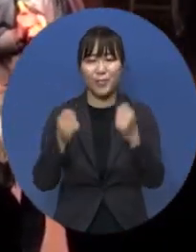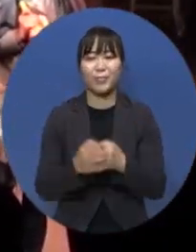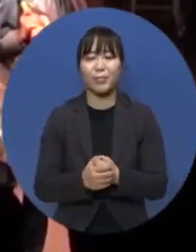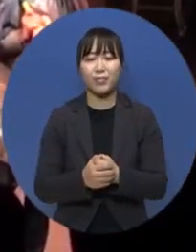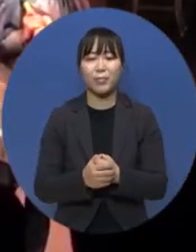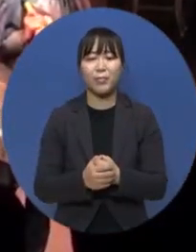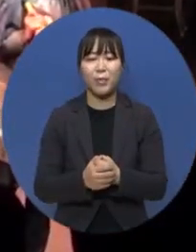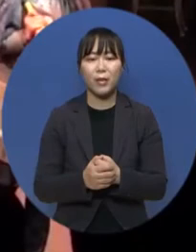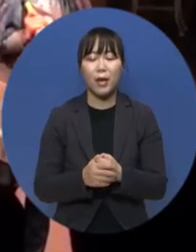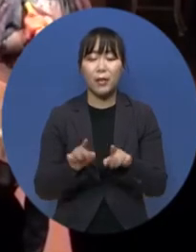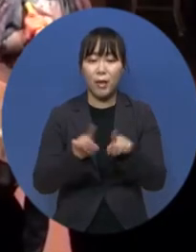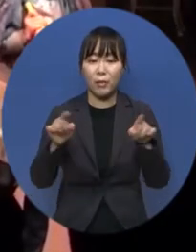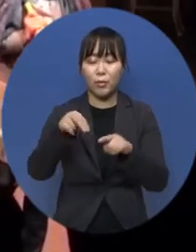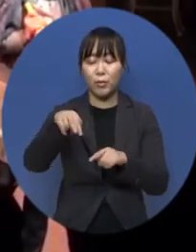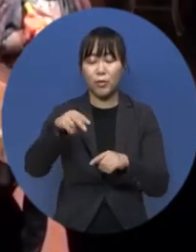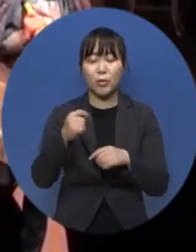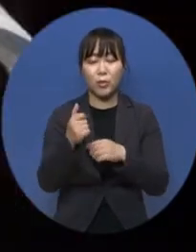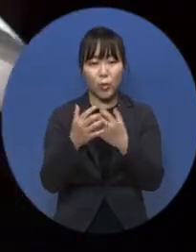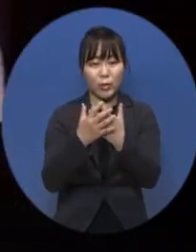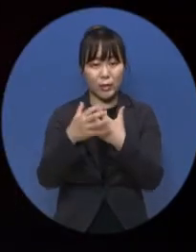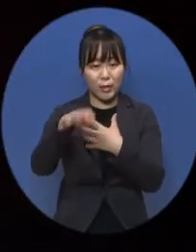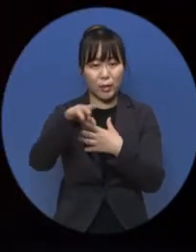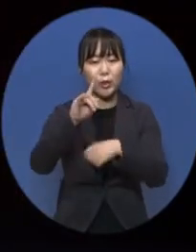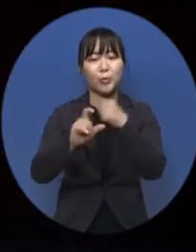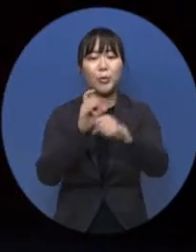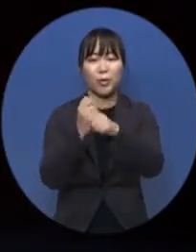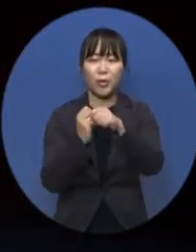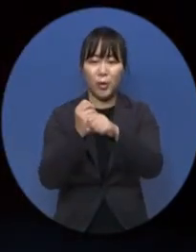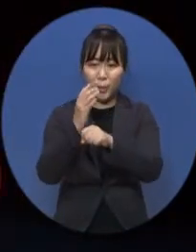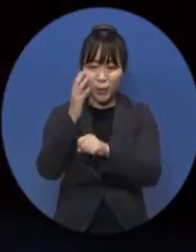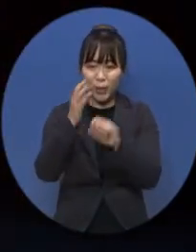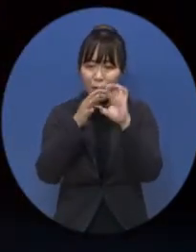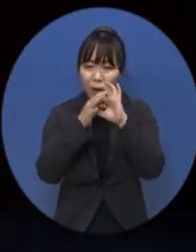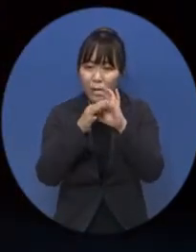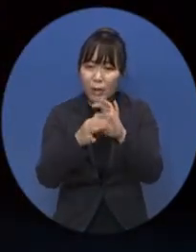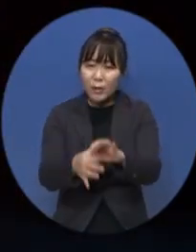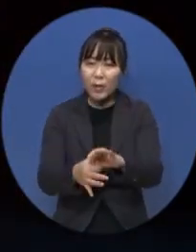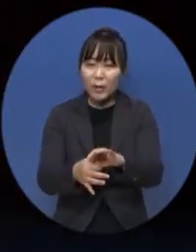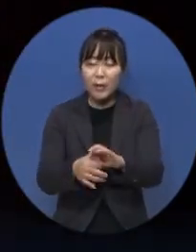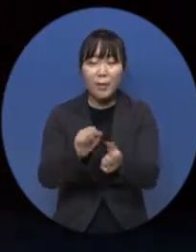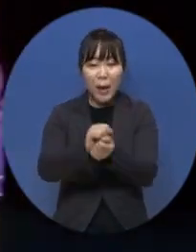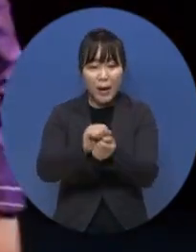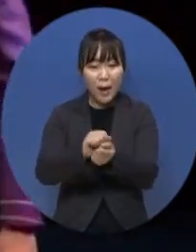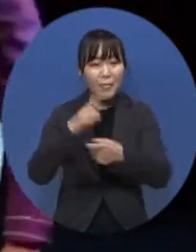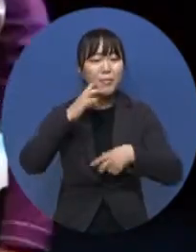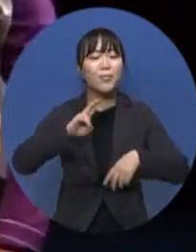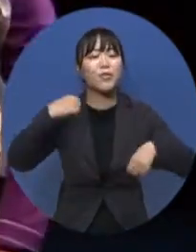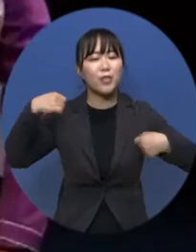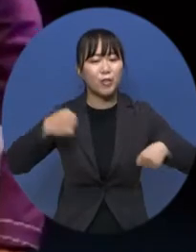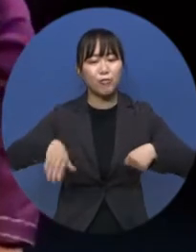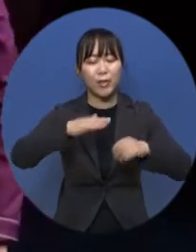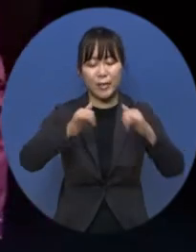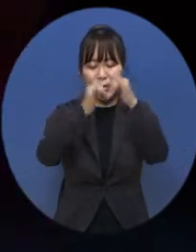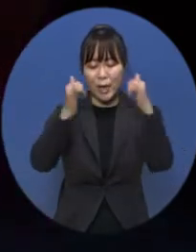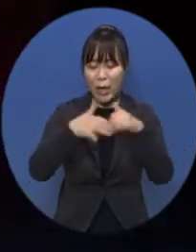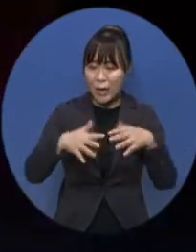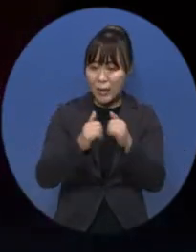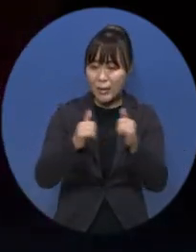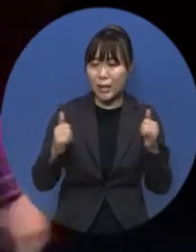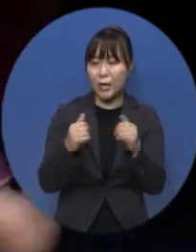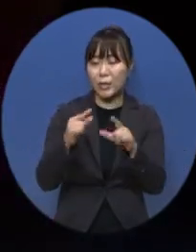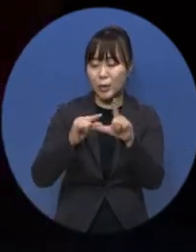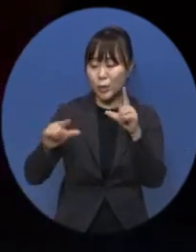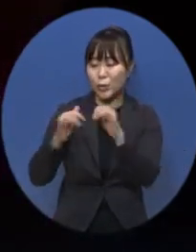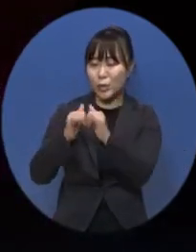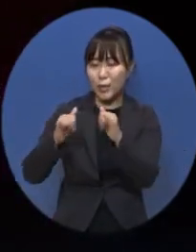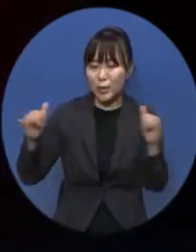대학로 소극장에서 15년이 훌쩍 넘는 시간 동안 공연하고 있는 뮤지컬 빨래는 우리 사회의 약자, 소수자를 대변한